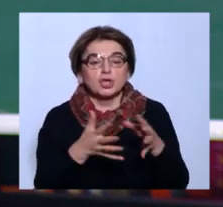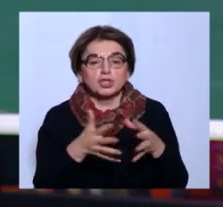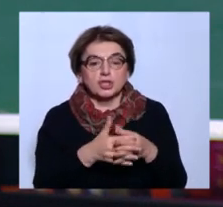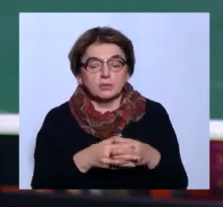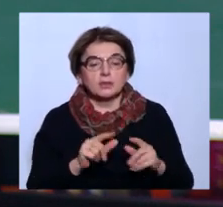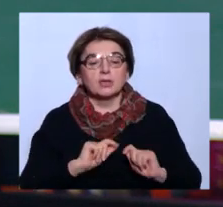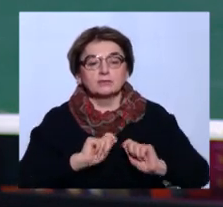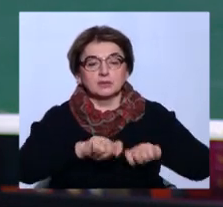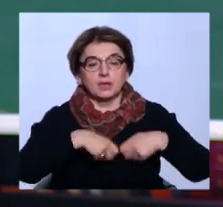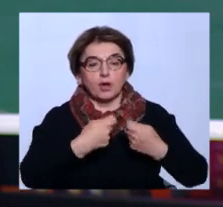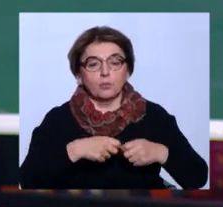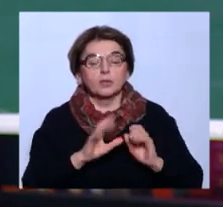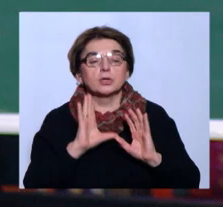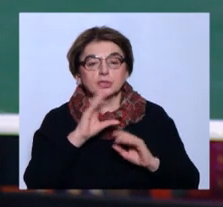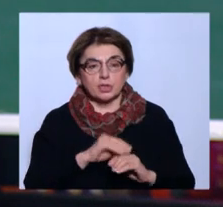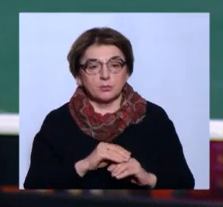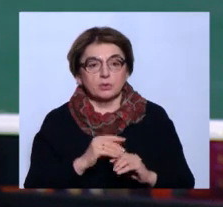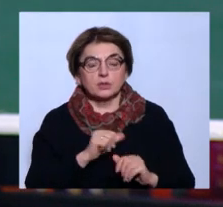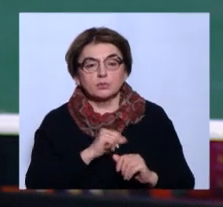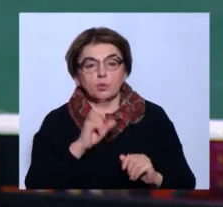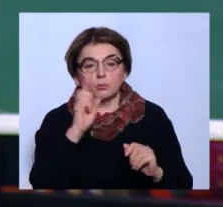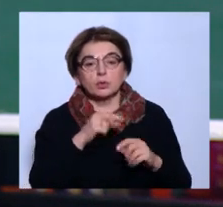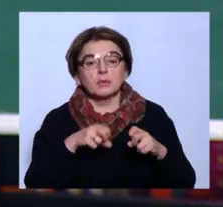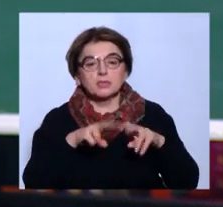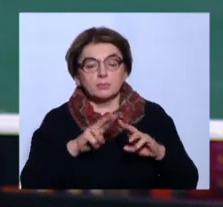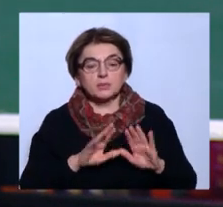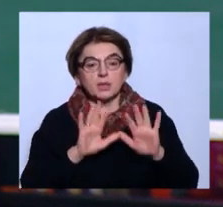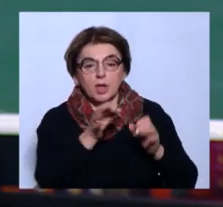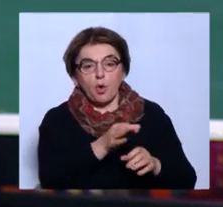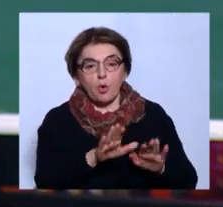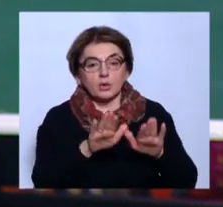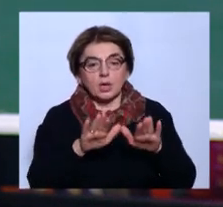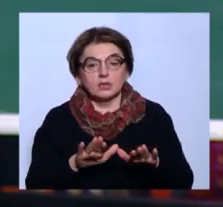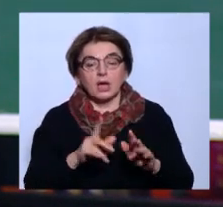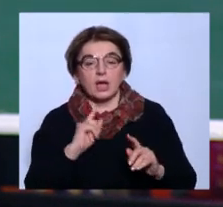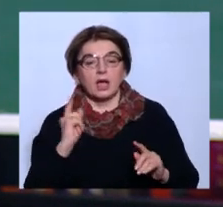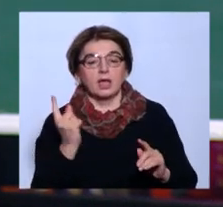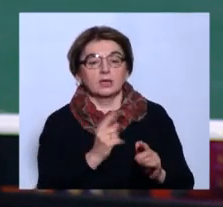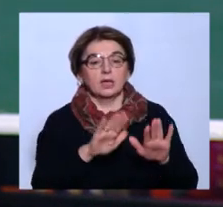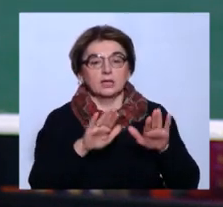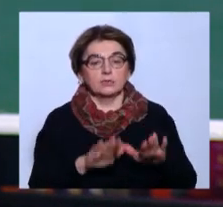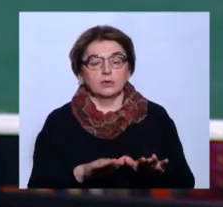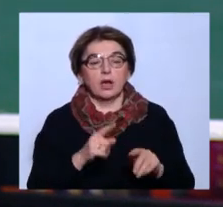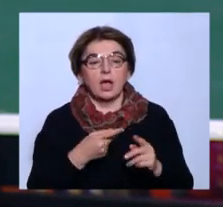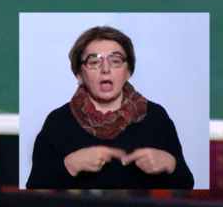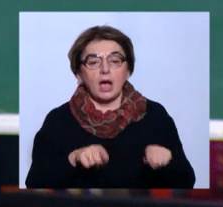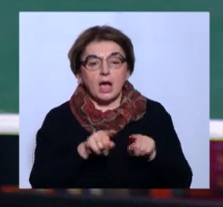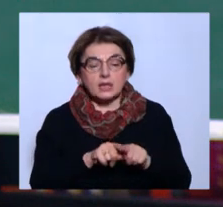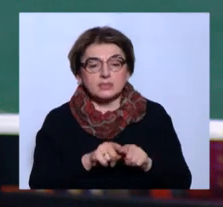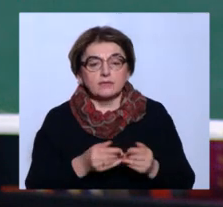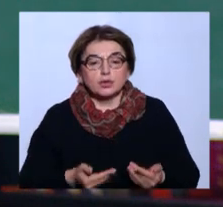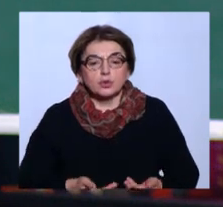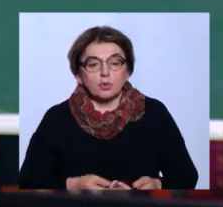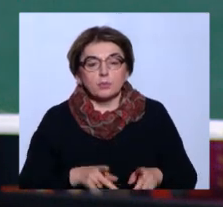ნაყოფიერი შთამომავლობის მოცემა და ბუნებაში უკავიათ გარკვეული ოლქი, ანუ არეალი, ასევე ბინადრობენ მსგავს